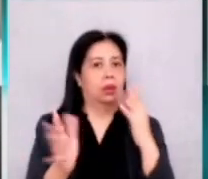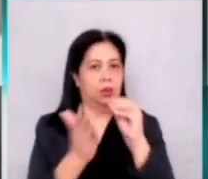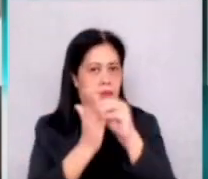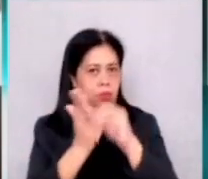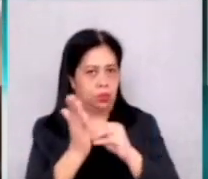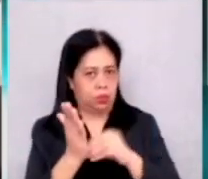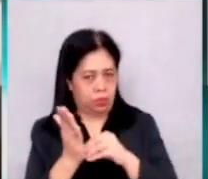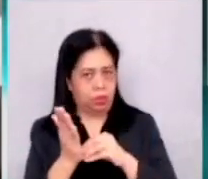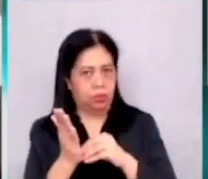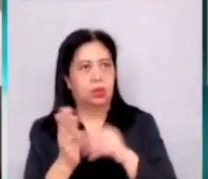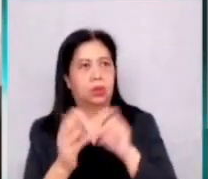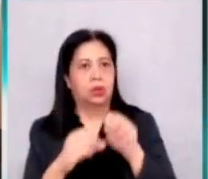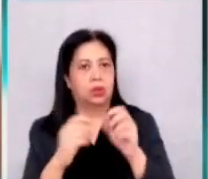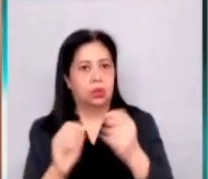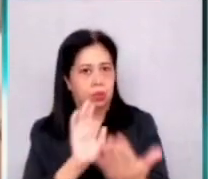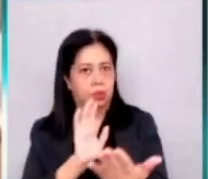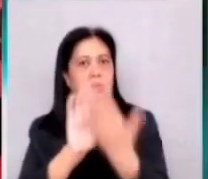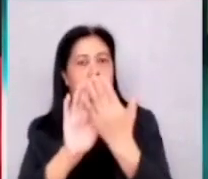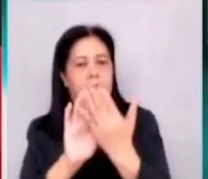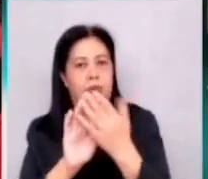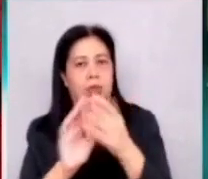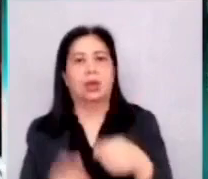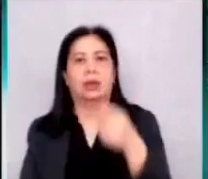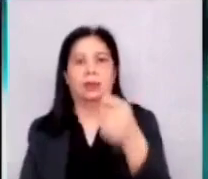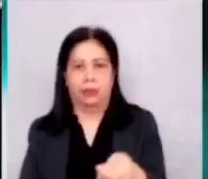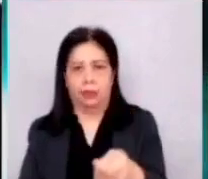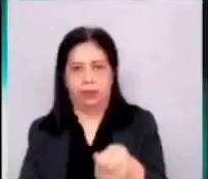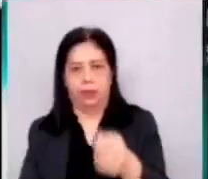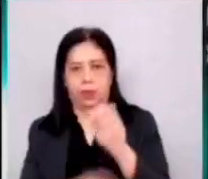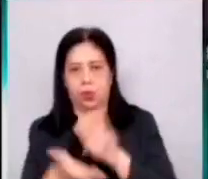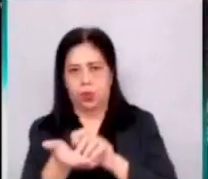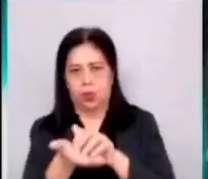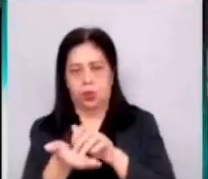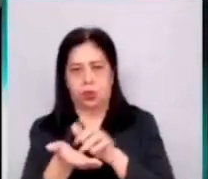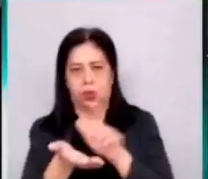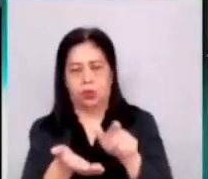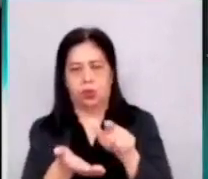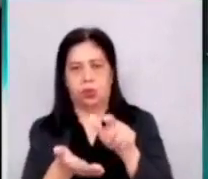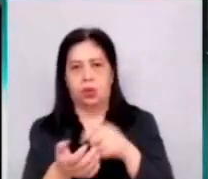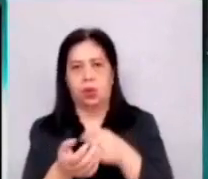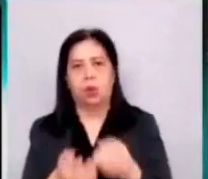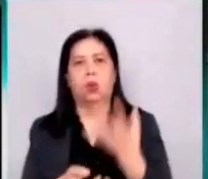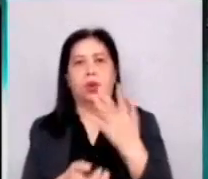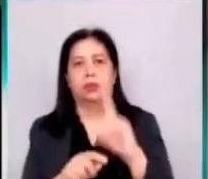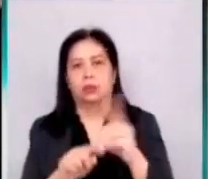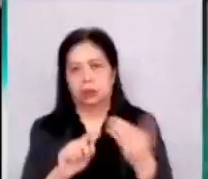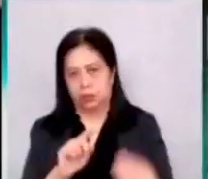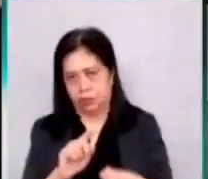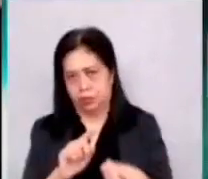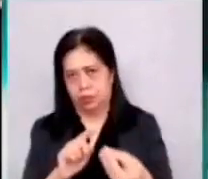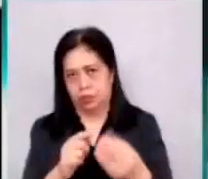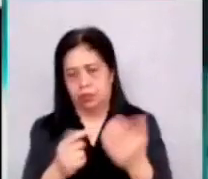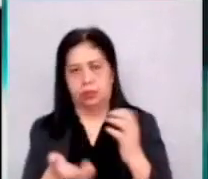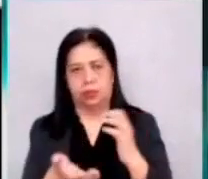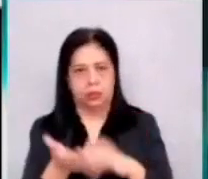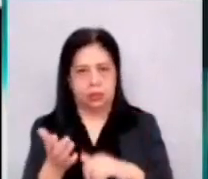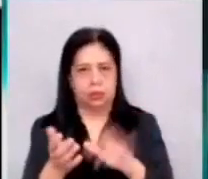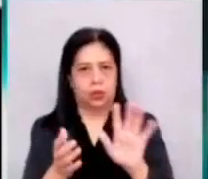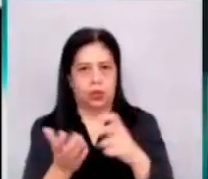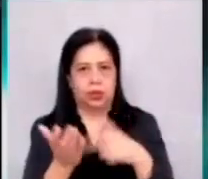So pagharap nila doon sa teller, iaabot na lang nila. O compute na nung teller mo magkano yung value ng ticket mo na